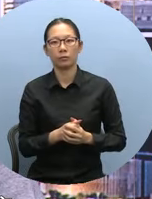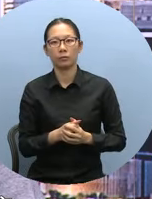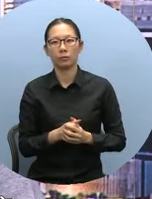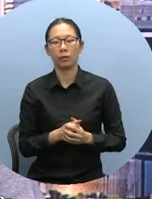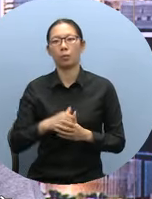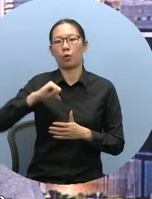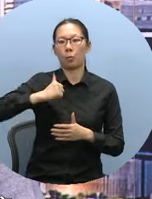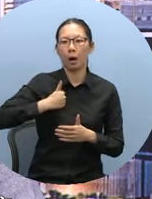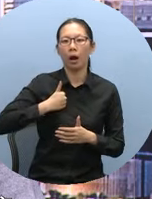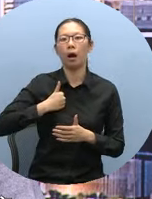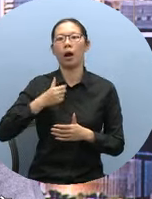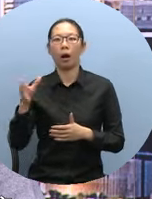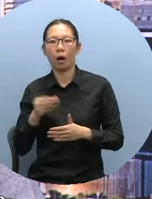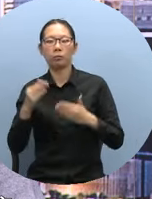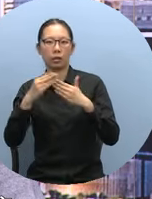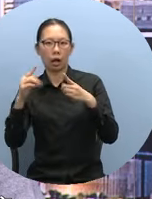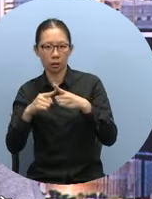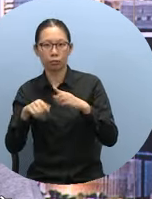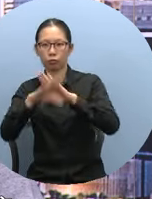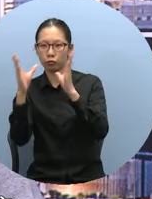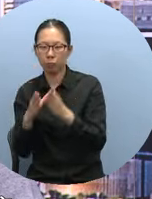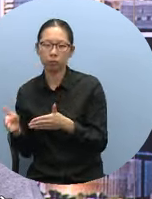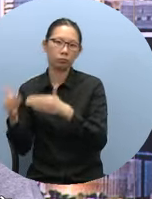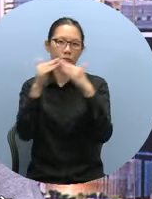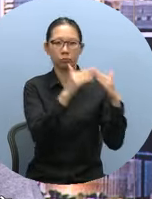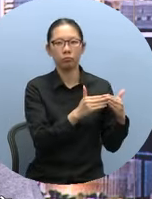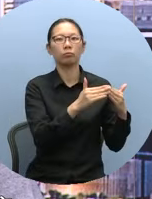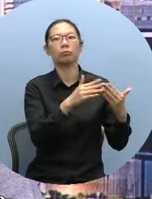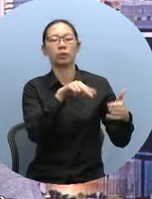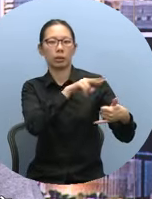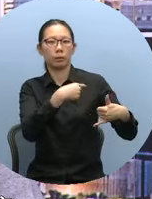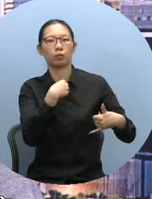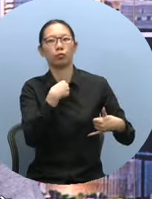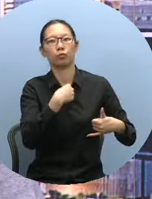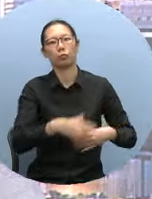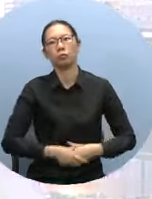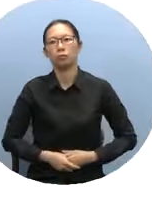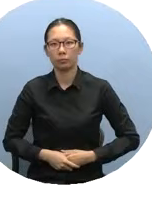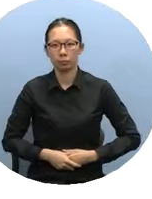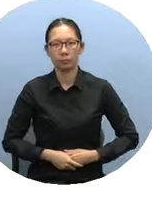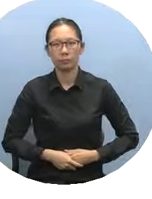僱主嘅即係屋企人啊嗰啲咧，我哋都需要佢哋接受檢疫嘅。